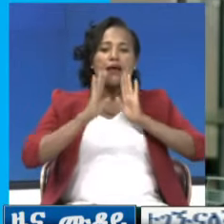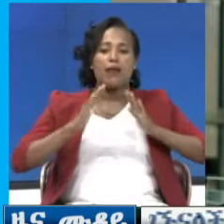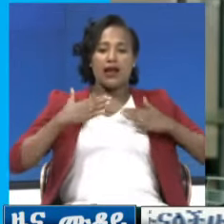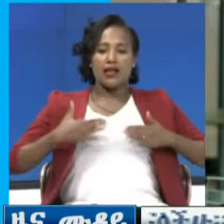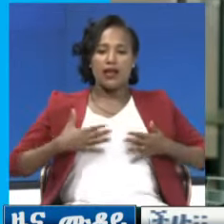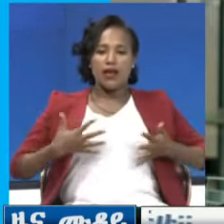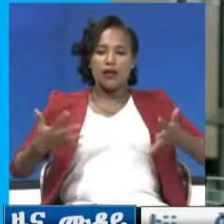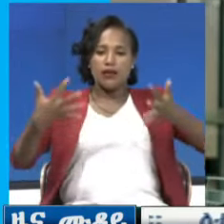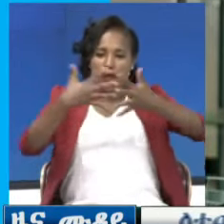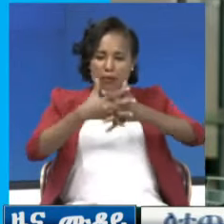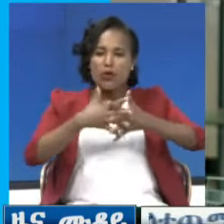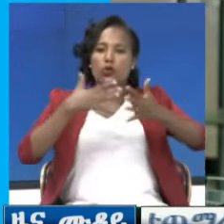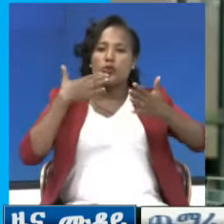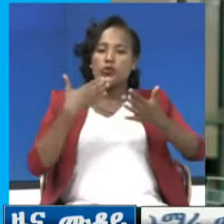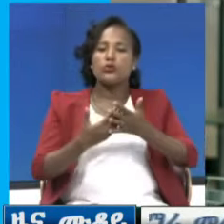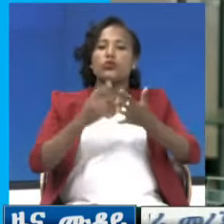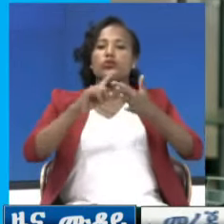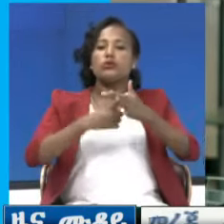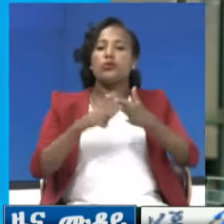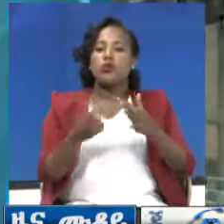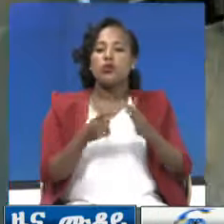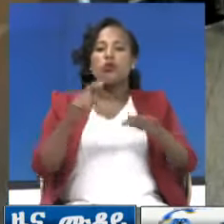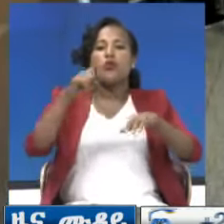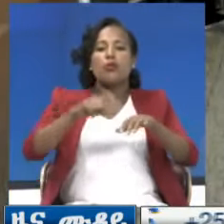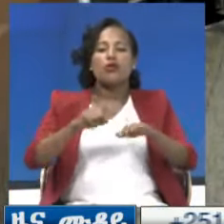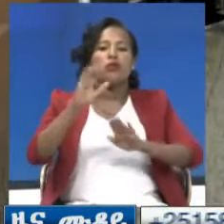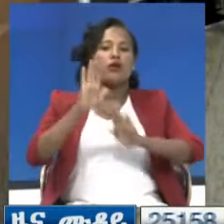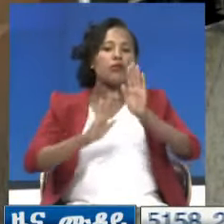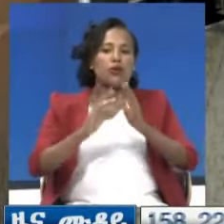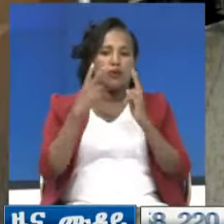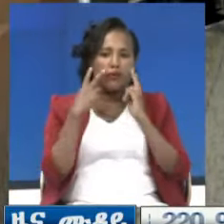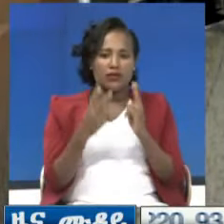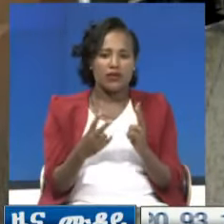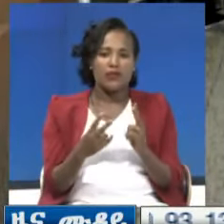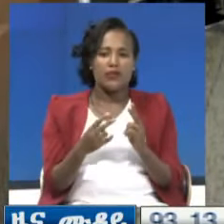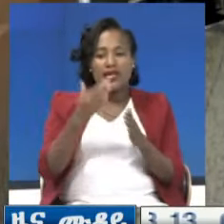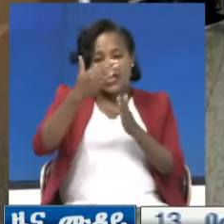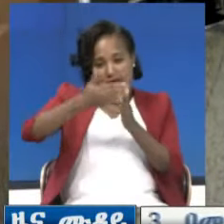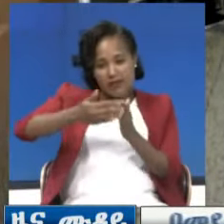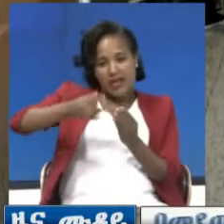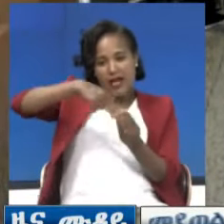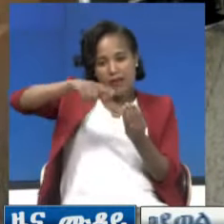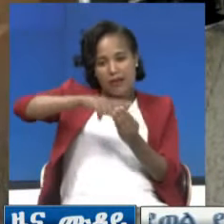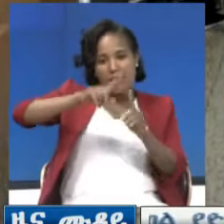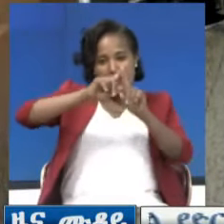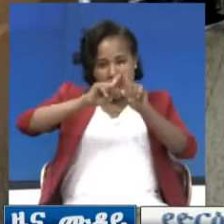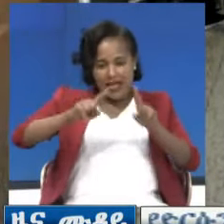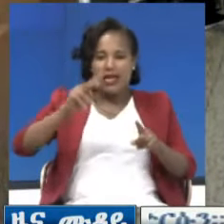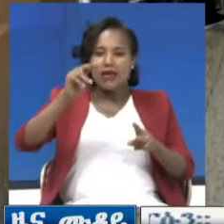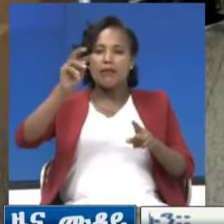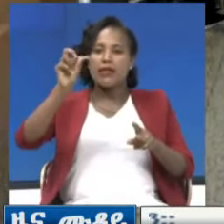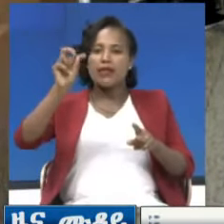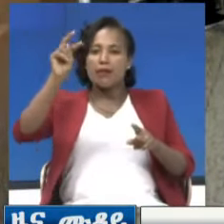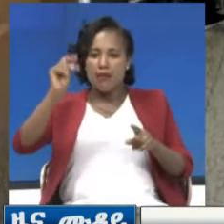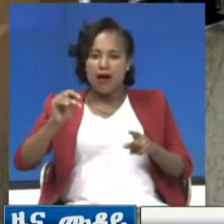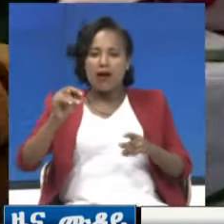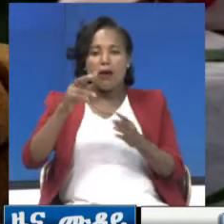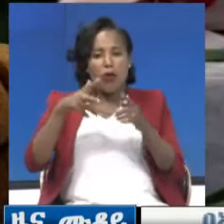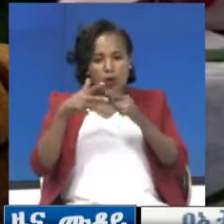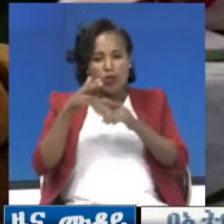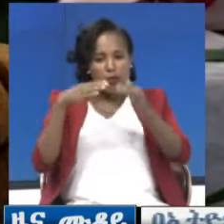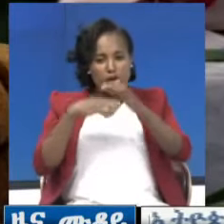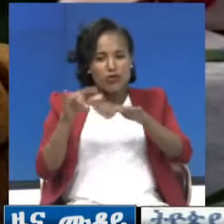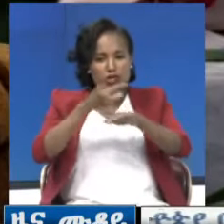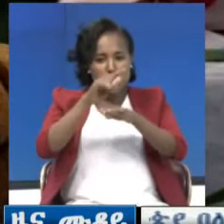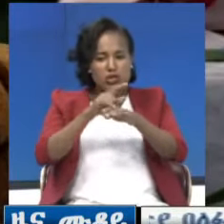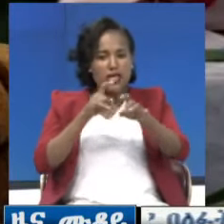ያለው መተባበር ጥሩ ጅምር ላይ እንዳለ ኮሚቴው መገምገሙንም ጠቅሷል። በድንበር አካባቢ በተለይ በመተማ በኩል አቋርጦ የሚገቡ